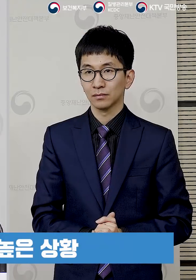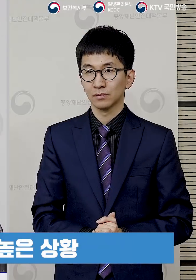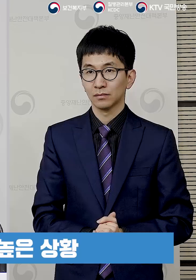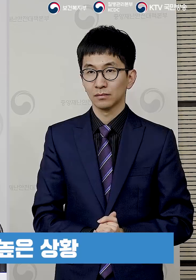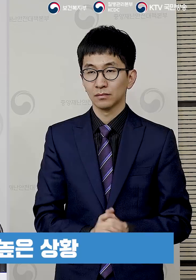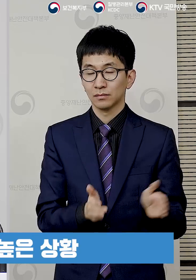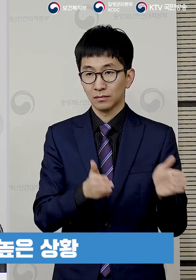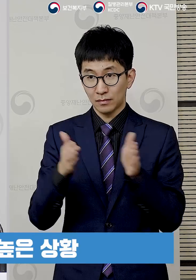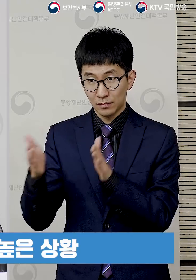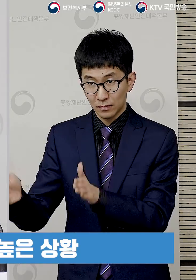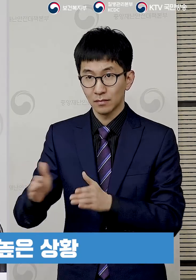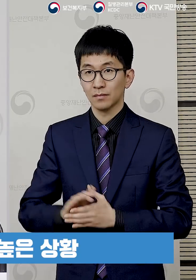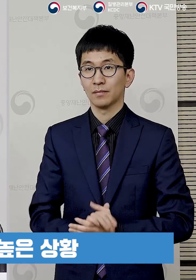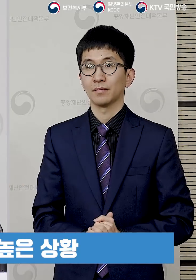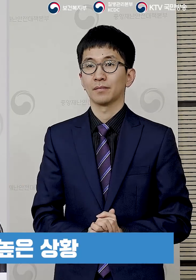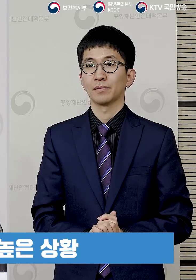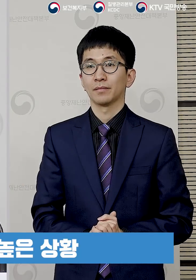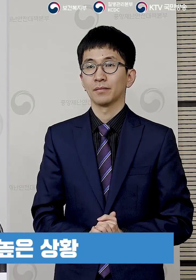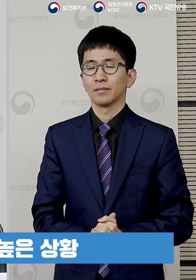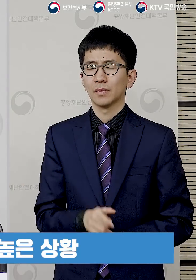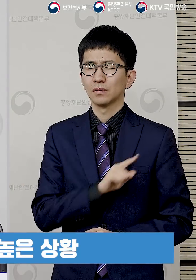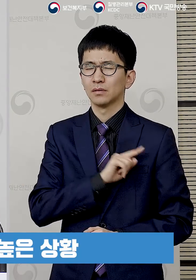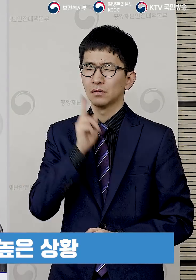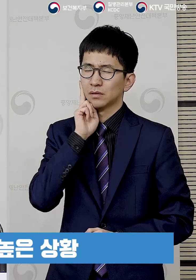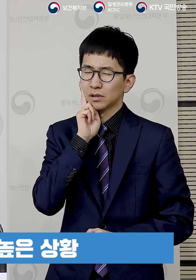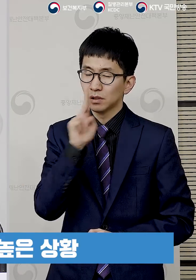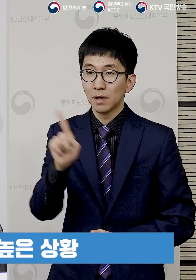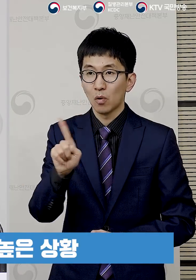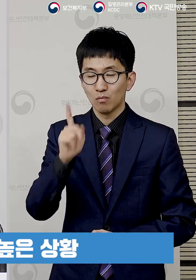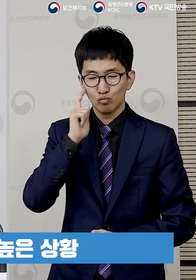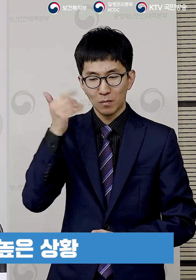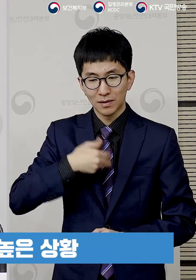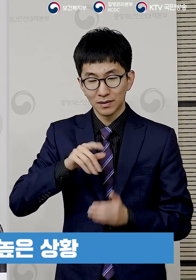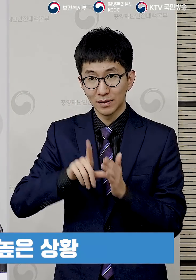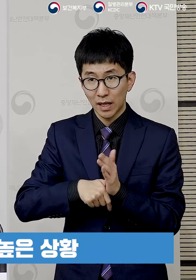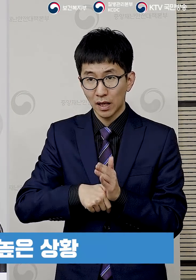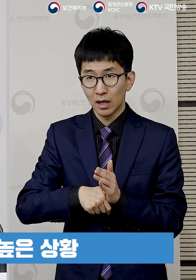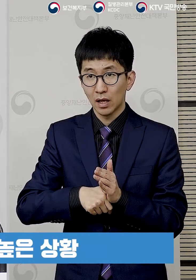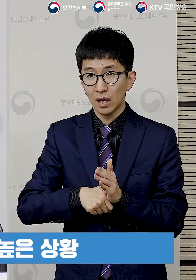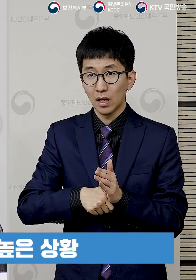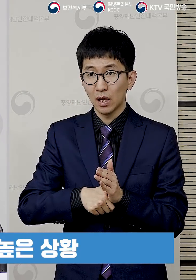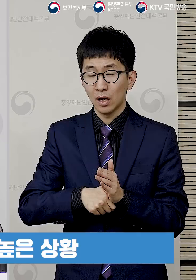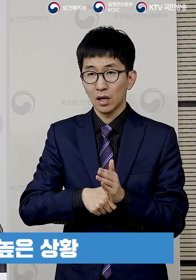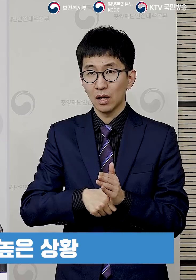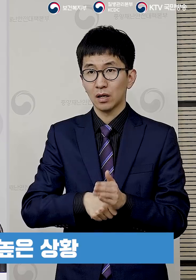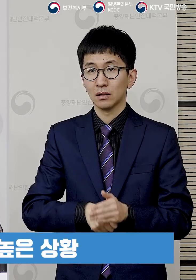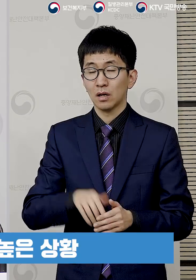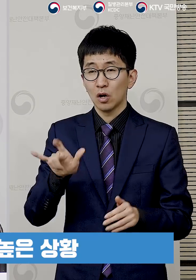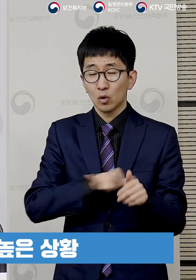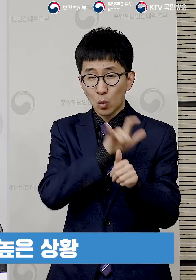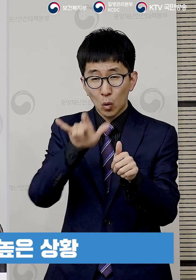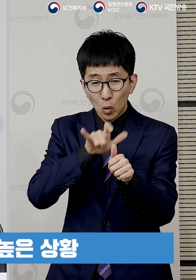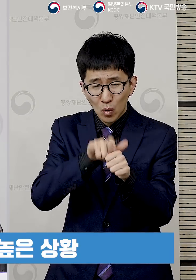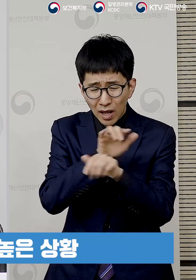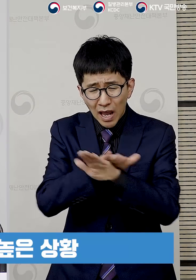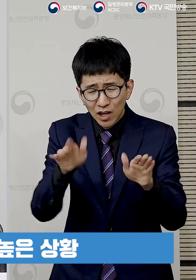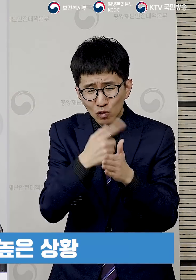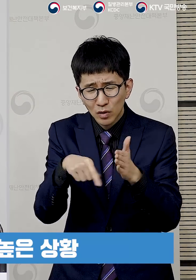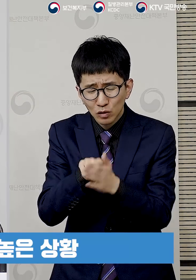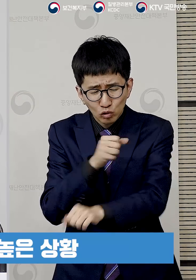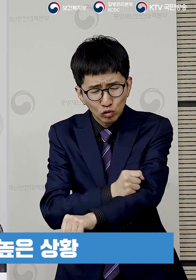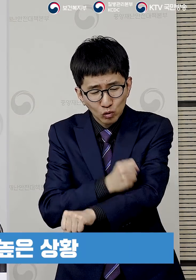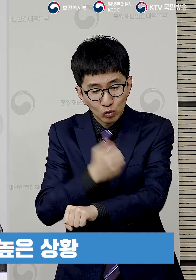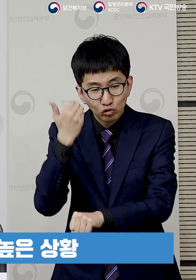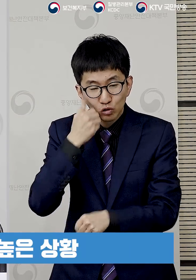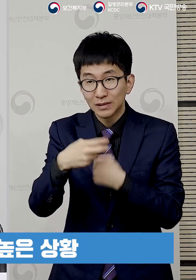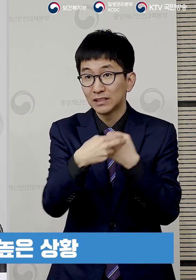제일 또 심각한 문제가 마지막으로 질문 주셨던 현장에서 의료진들의 피로 현상입니다. 특히 지금